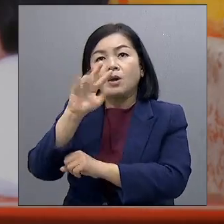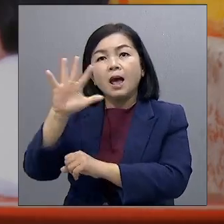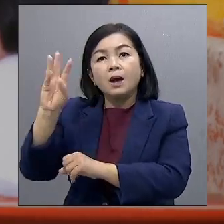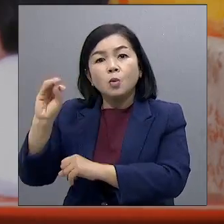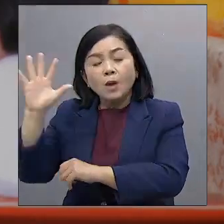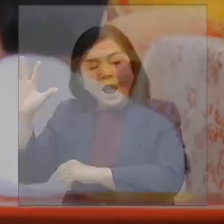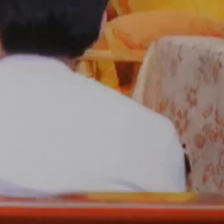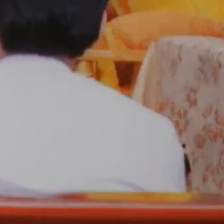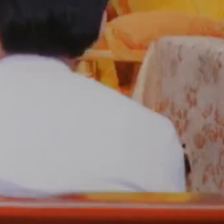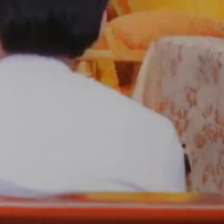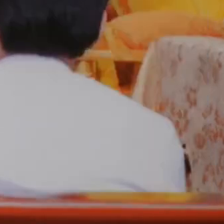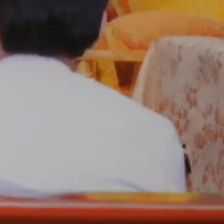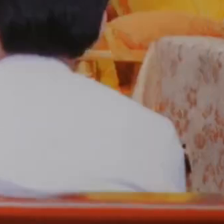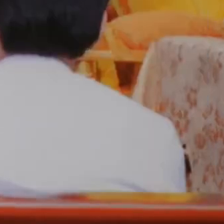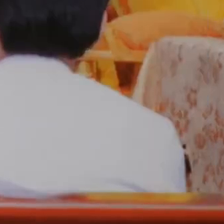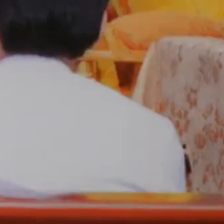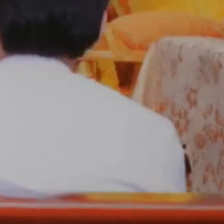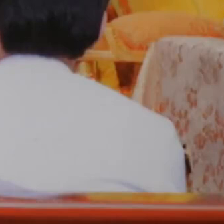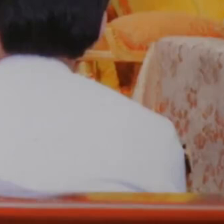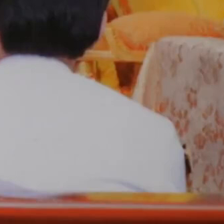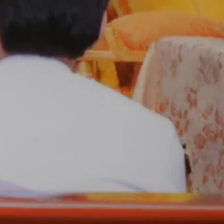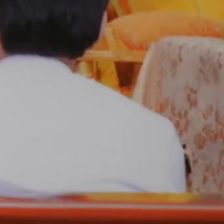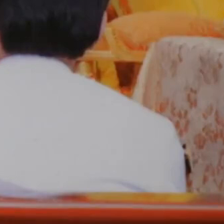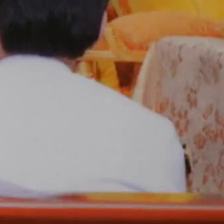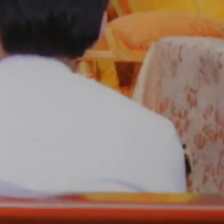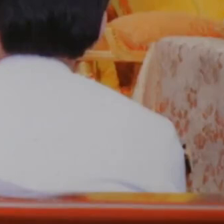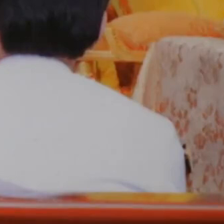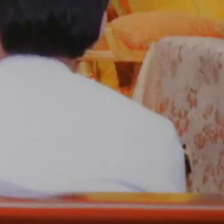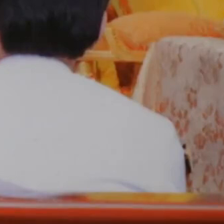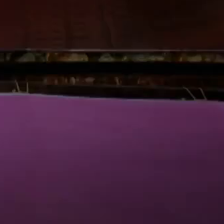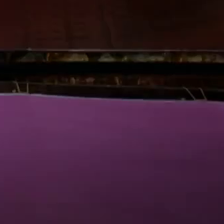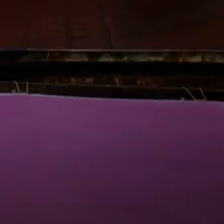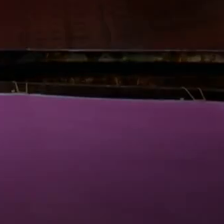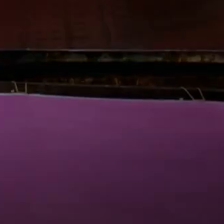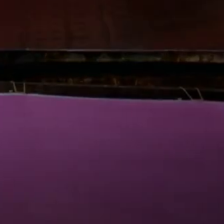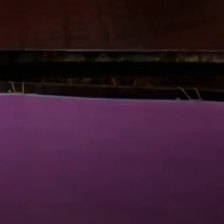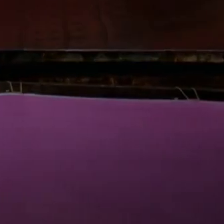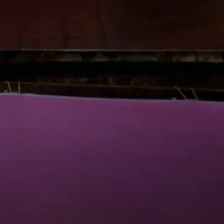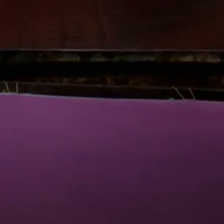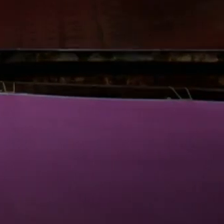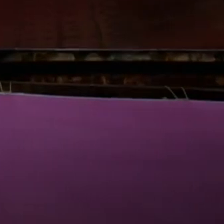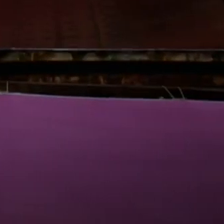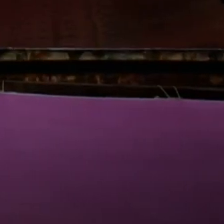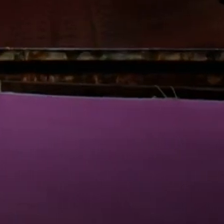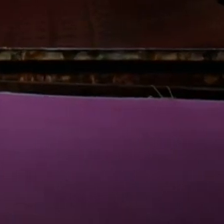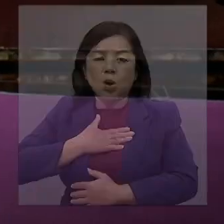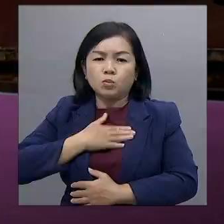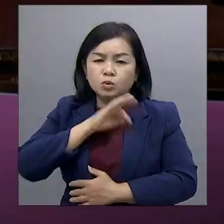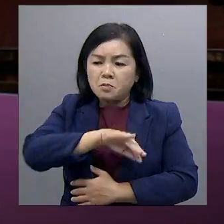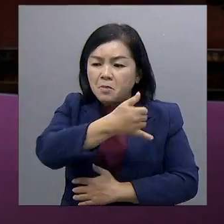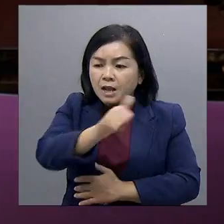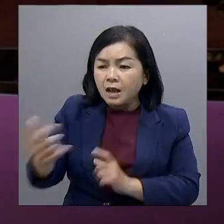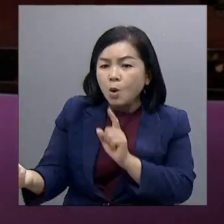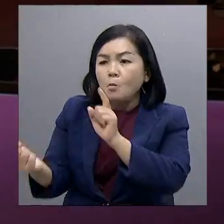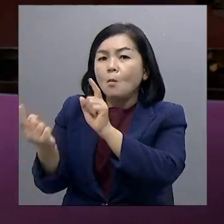นั้นพี่มองว่าเอ่อครั้งหนึ่งในชีวิตเนี่ยซึ่งหลังจากนี้พี่ก็ไม่แน่ใจว่าเราจะมี